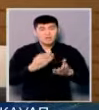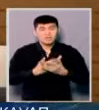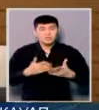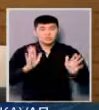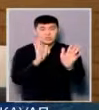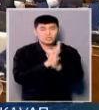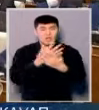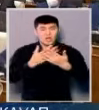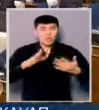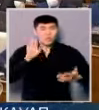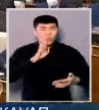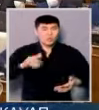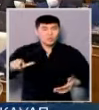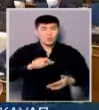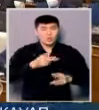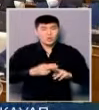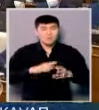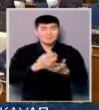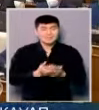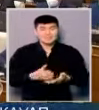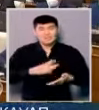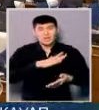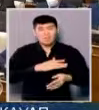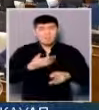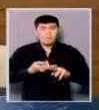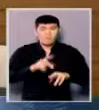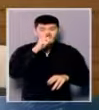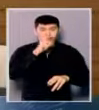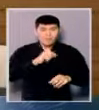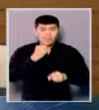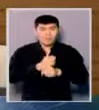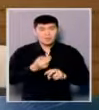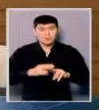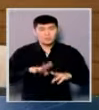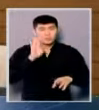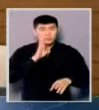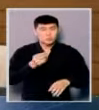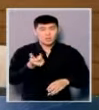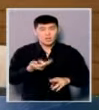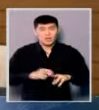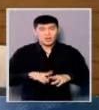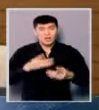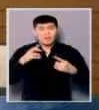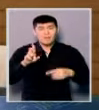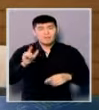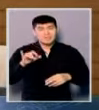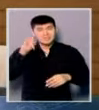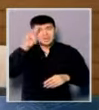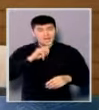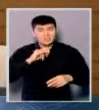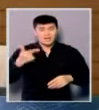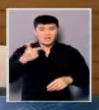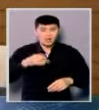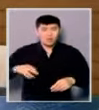антропогендік әрекеттер жайық бассейнінің нашарлауына әкеледі. Су тапшылығының салдары батыс Қазақстан және